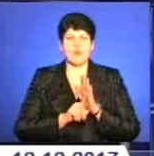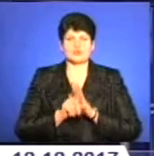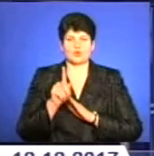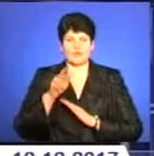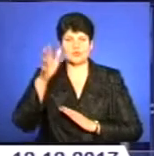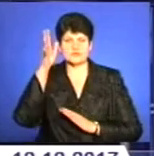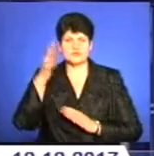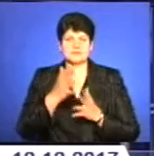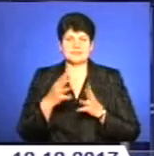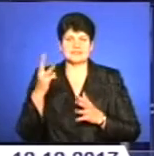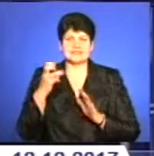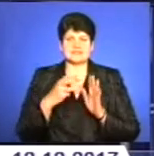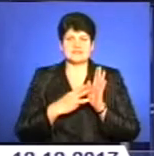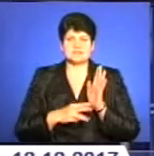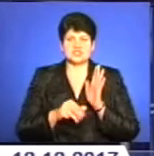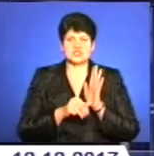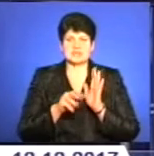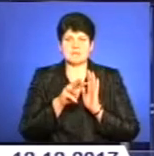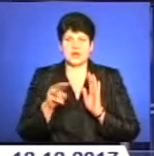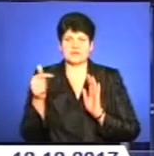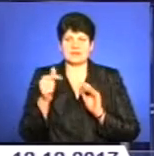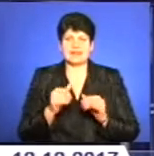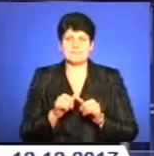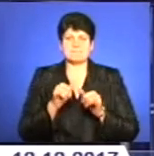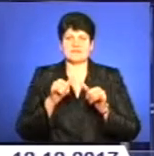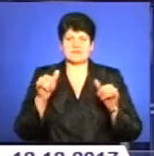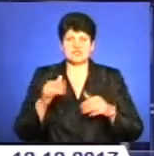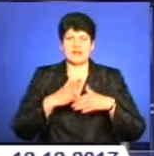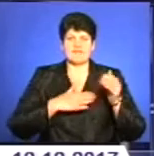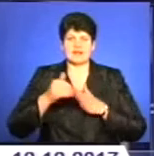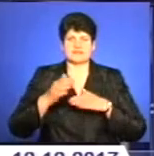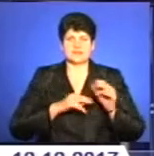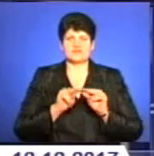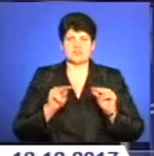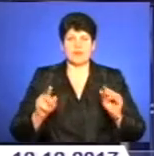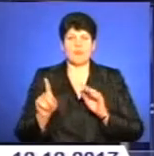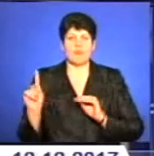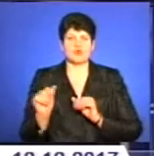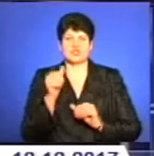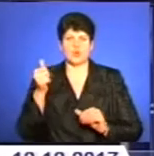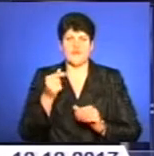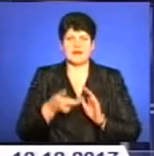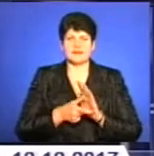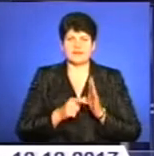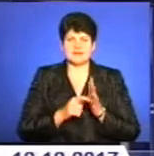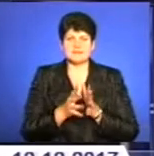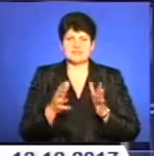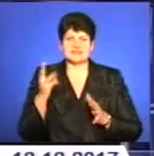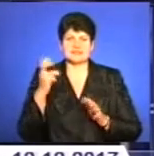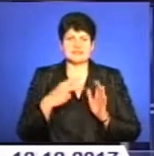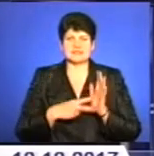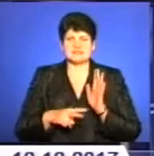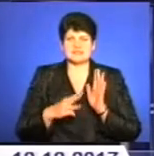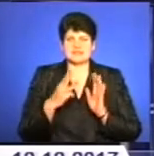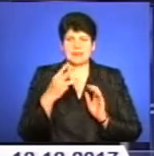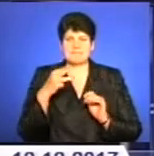понад 386 мільйонів гривень на підвищення кваліфікації вчителів початкових класів. Більше як 373 мільйони гривень